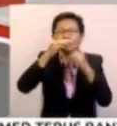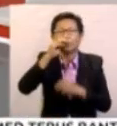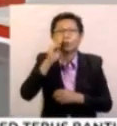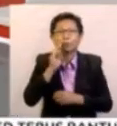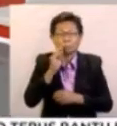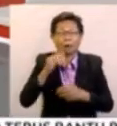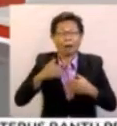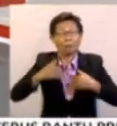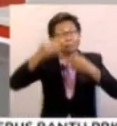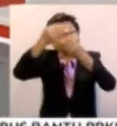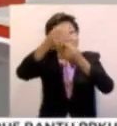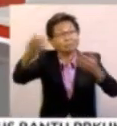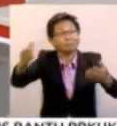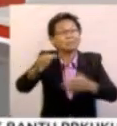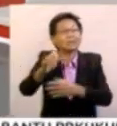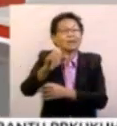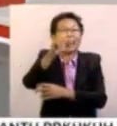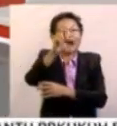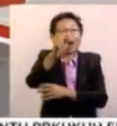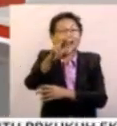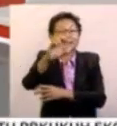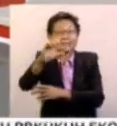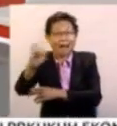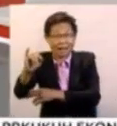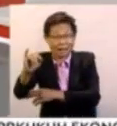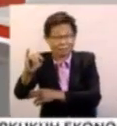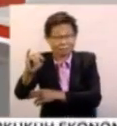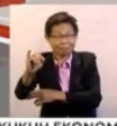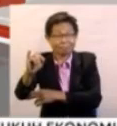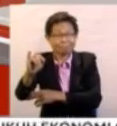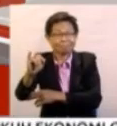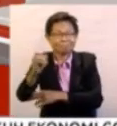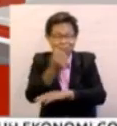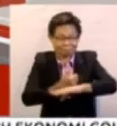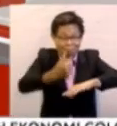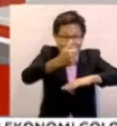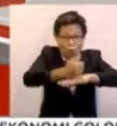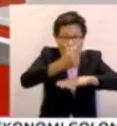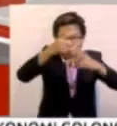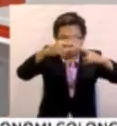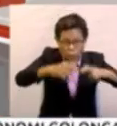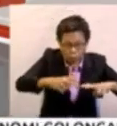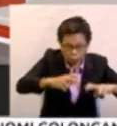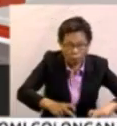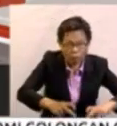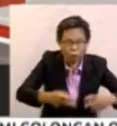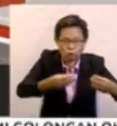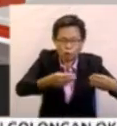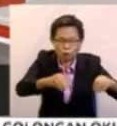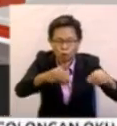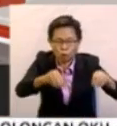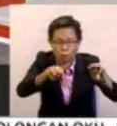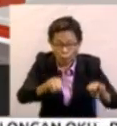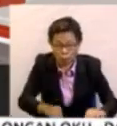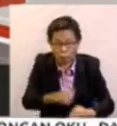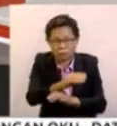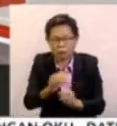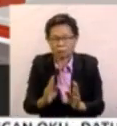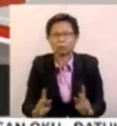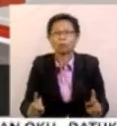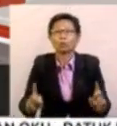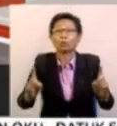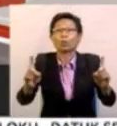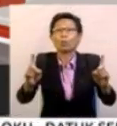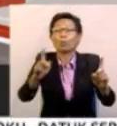Tan Sri Muhyiddin turut memaklumkan Suanjaya Siasatan Diraja RCI yang dibentuk bagi menyiasat isu pemerdagangan manusia dan kubur di